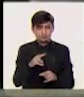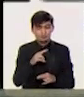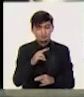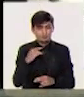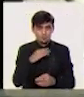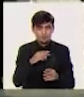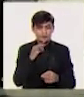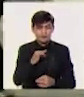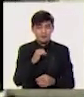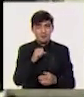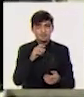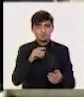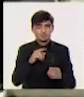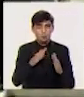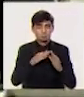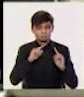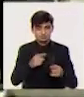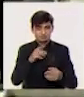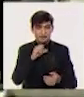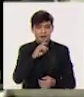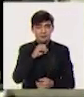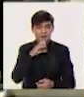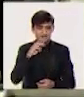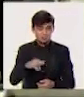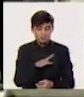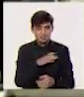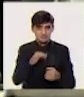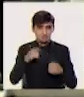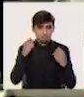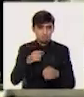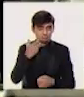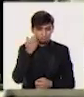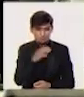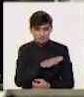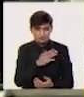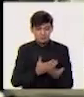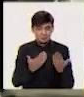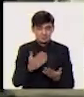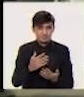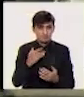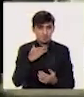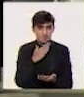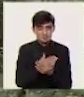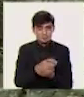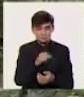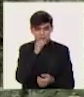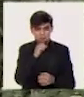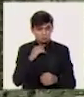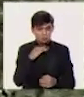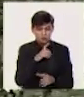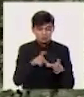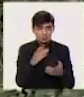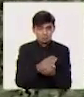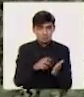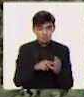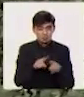соларға арест қойылып, соларға торықтан сатылып кететін айтпай жатыр. Бұл